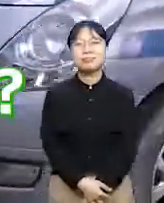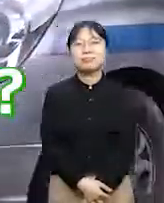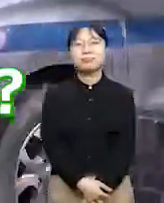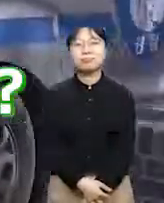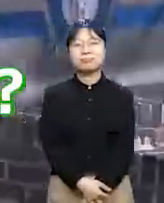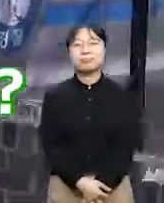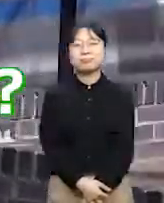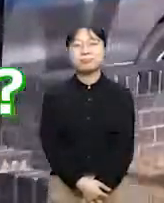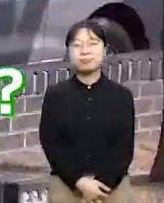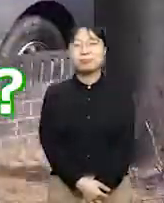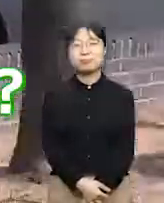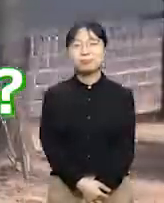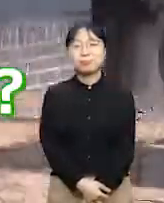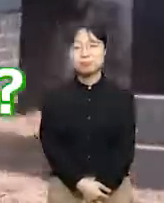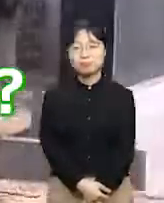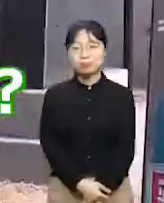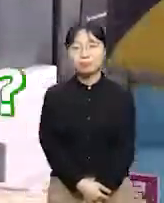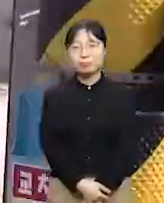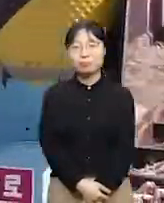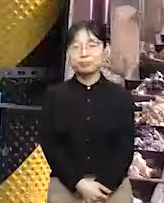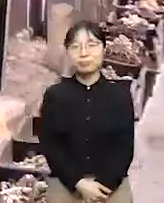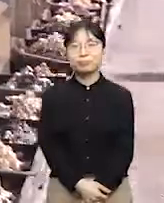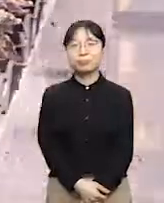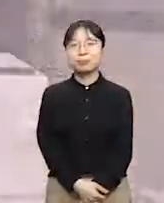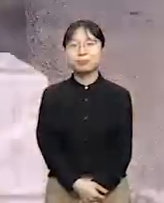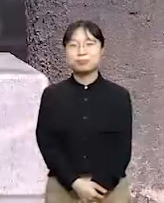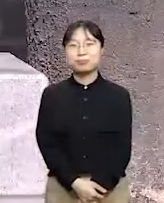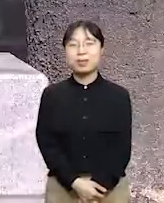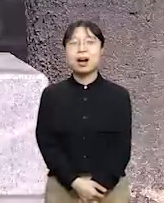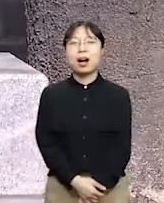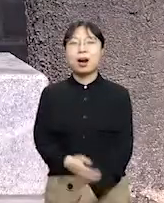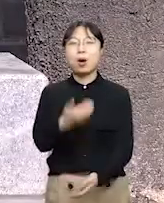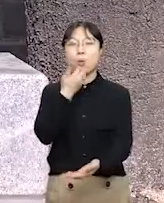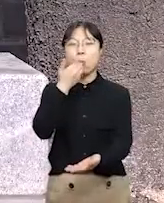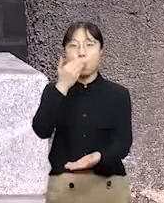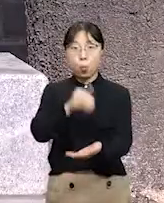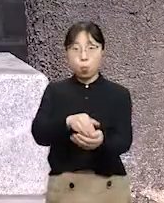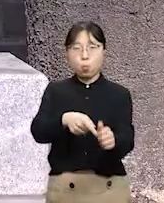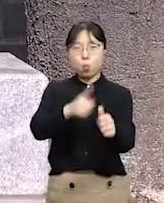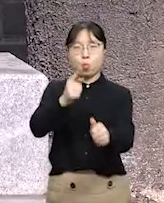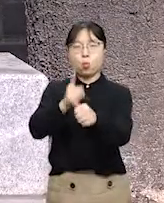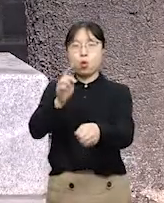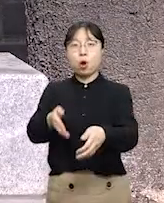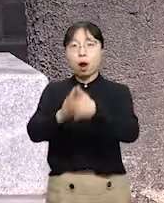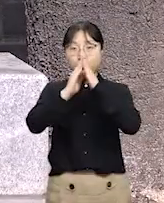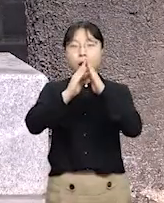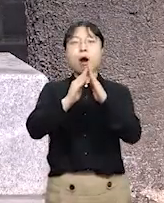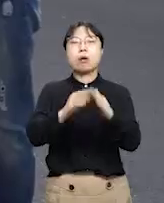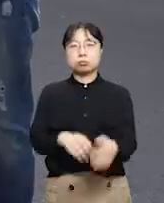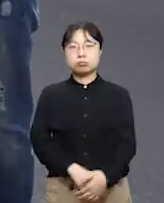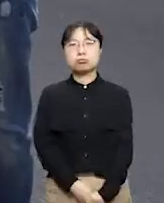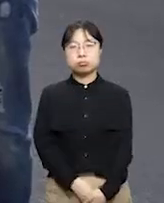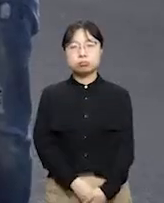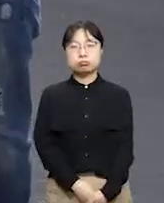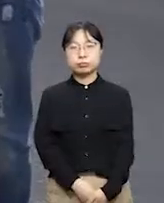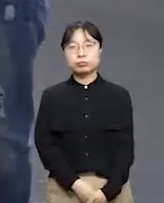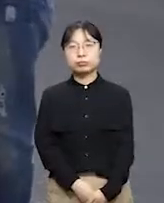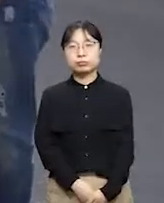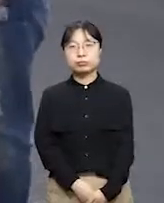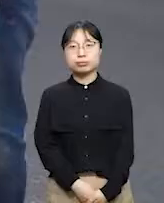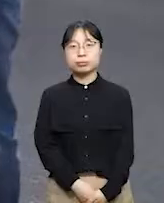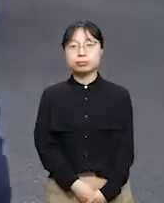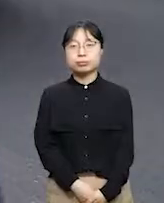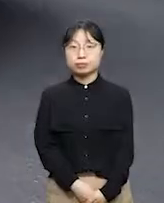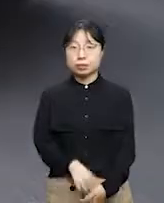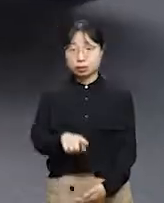여기가? 저쪽에 뭐가 있는 것 같은데. 아, 여기 써있네. 사근행궁터. 어, 있어봐. 저기